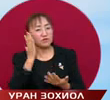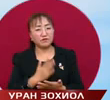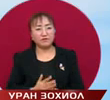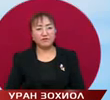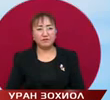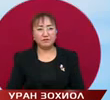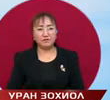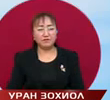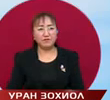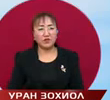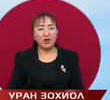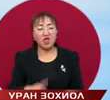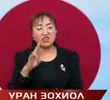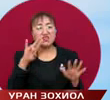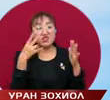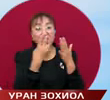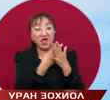Нэгдлийн төвийн барилгын ажил эхэллээ.